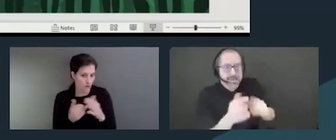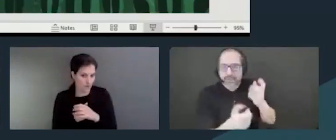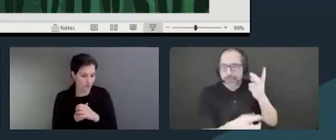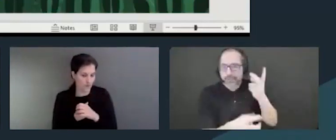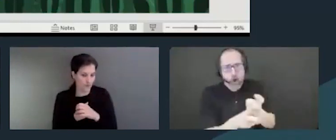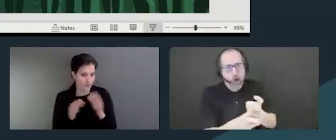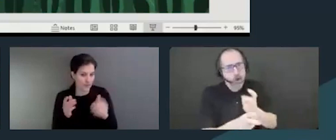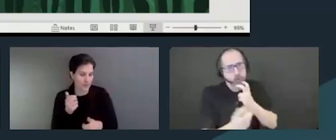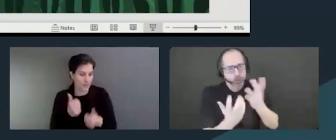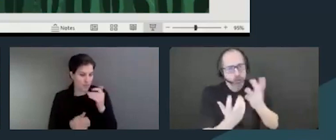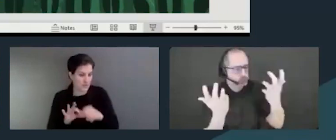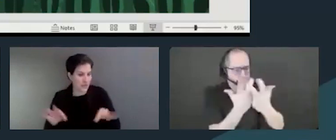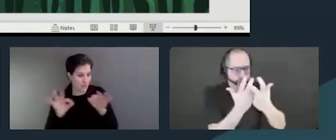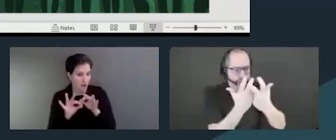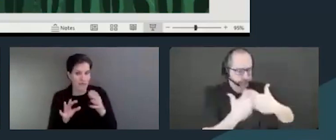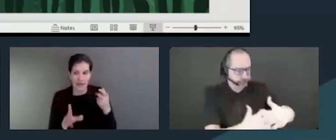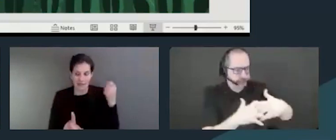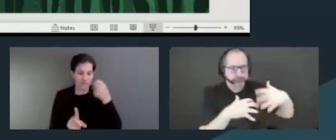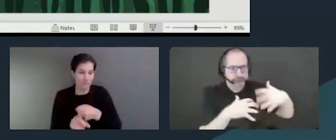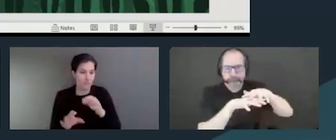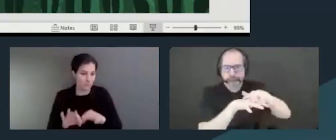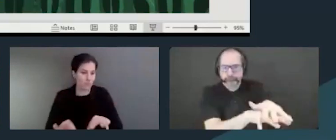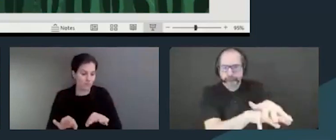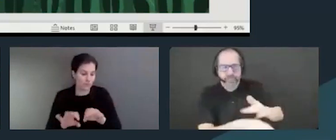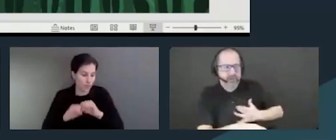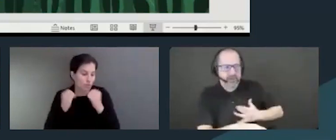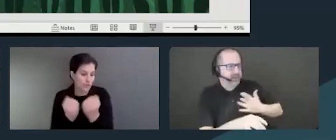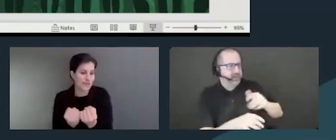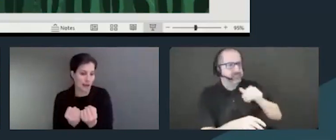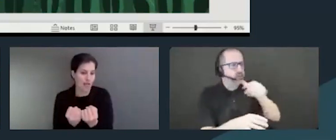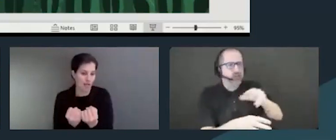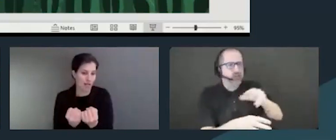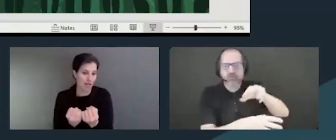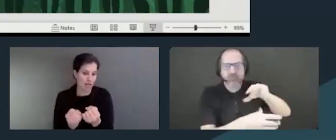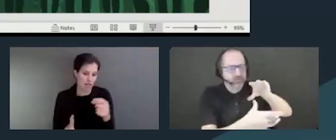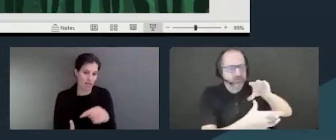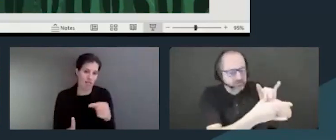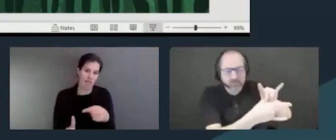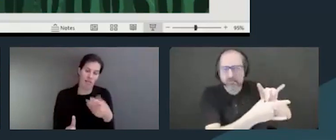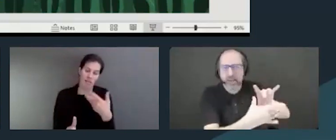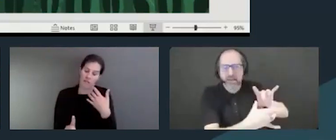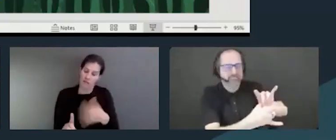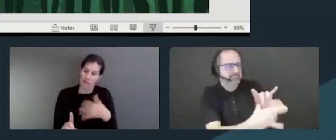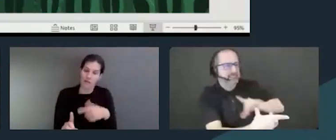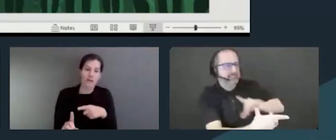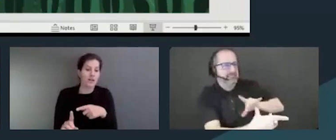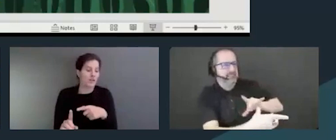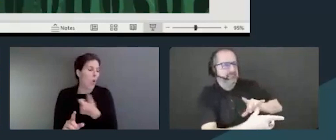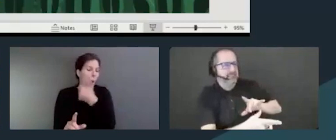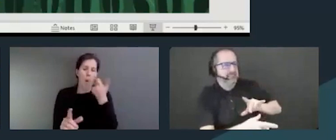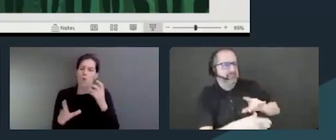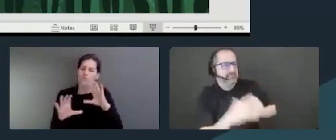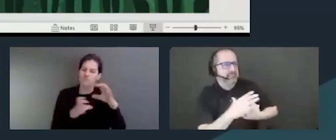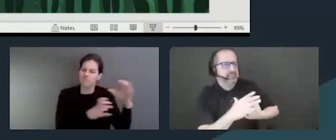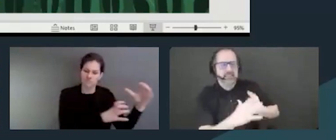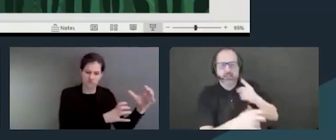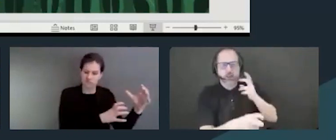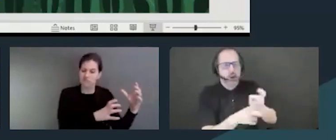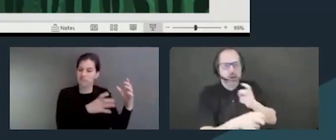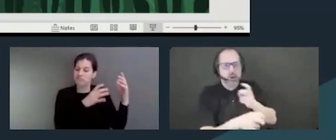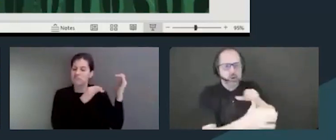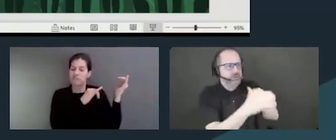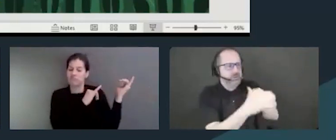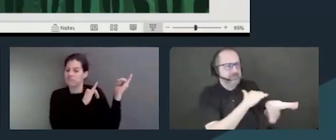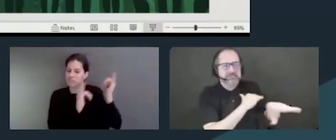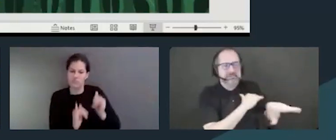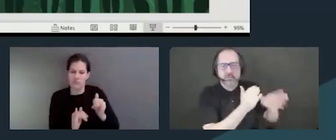sentiment d'appartenance à la société, en fait, et parfois, ça leur complique l'accès à certains services sociaux.